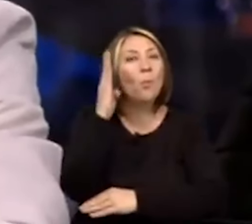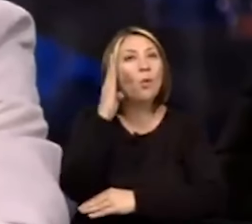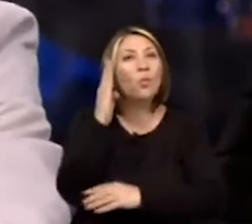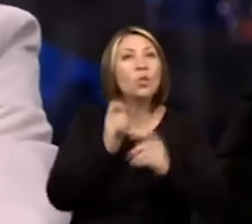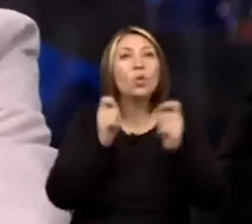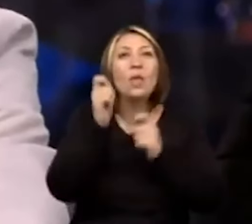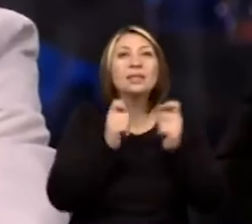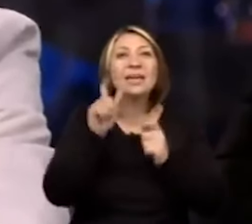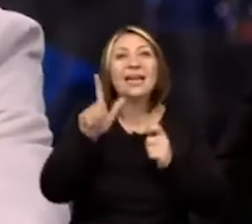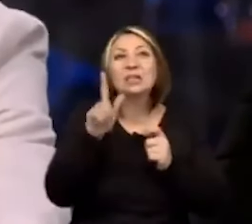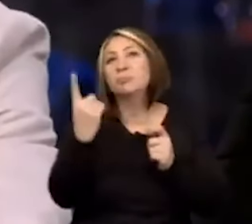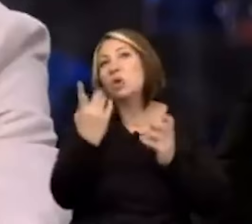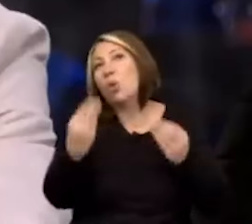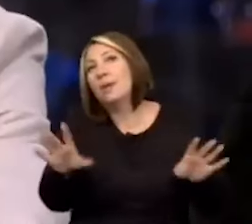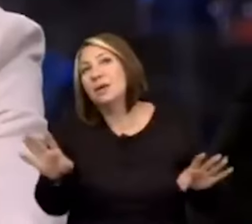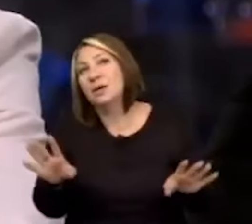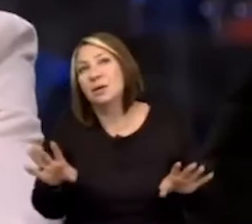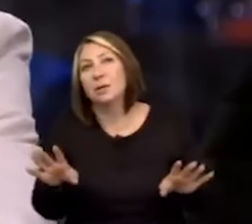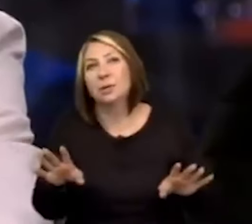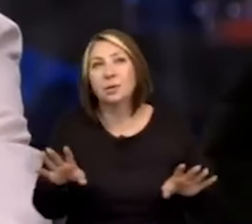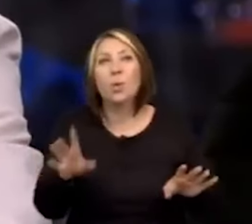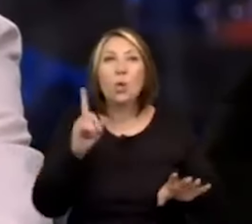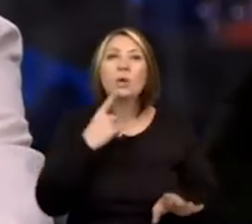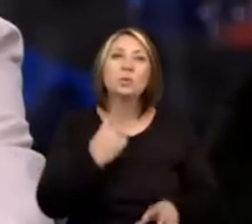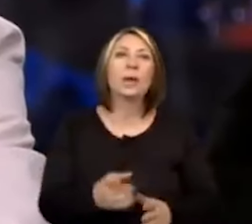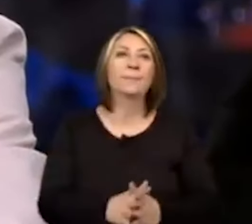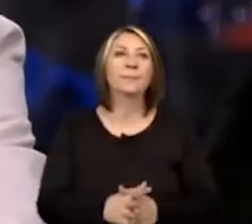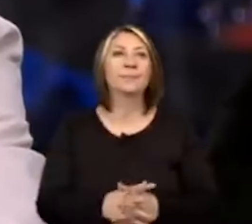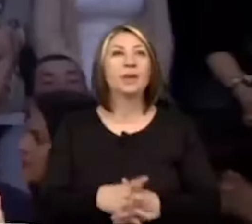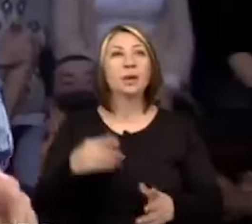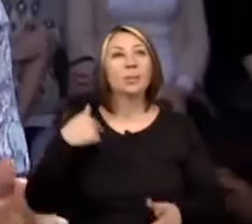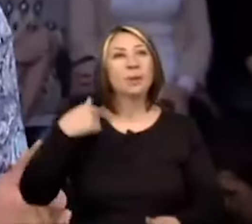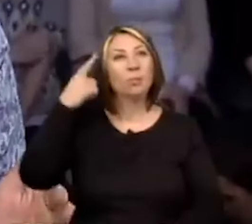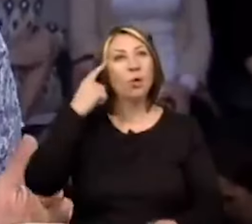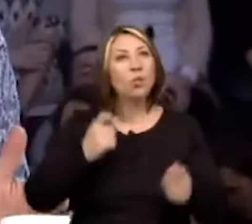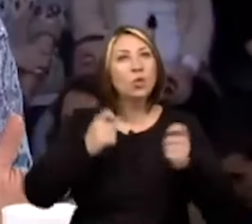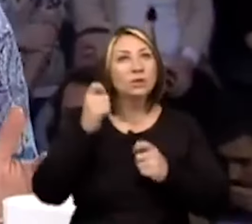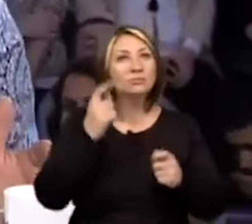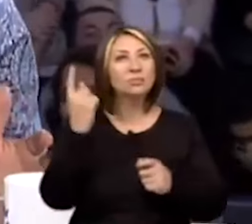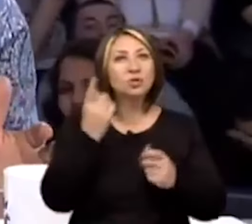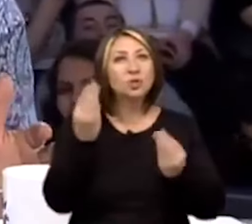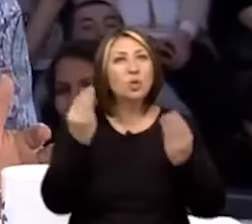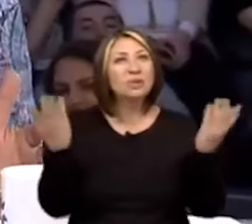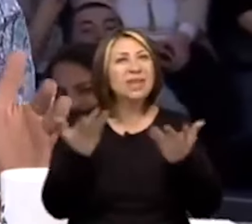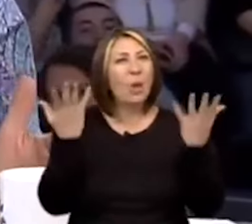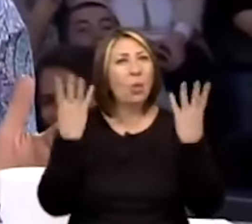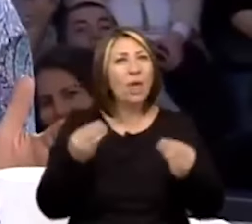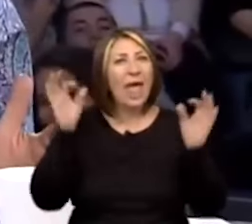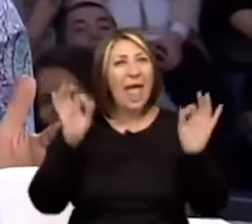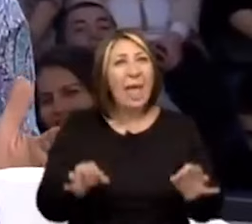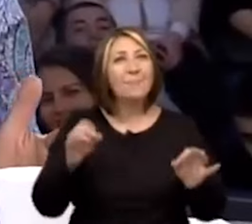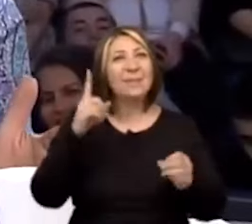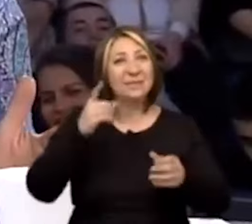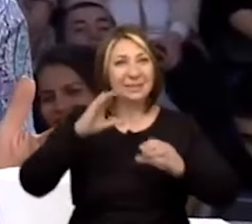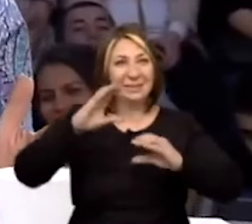boyumu kullanmamı gerektirecek bir şey olmadı. Öyle söyleyeyim yani. Hani benim boyumu kullanmamı gerektirecek çok şey oldu. Sürekli